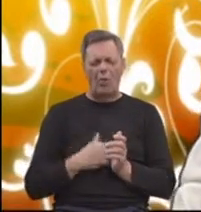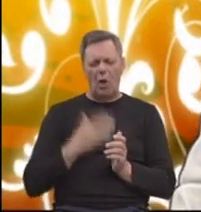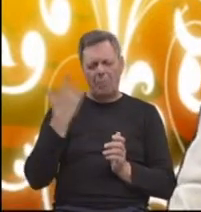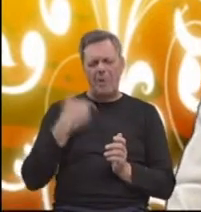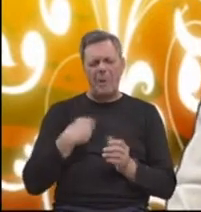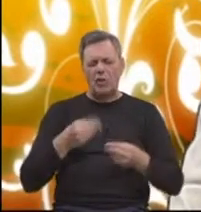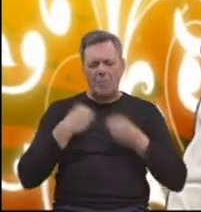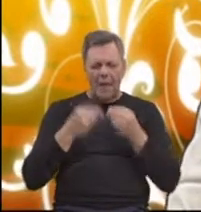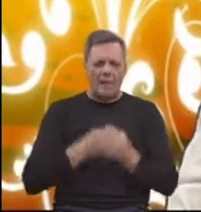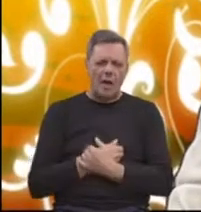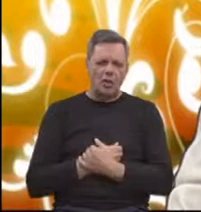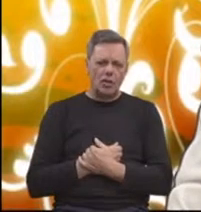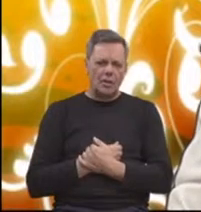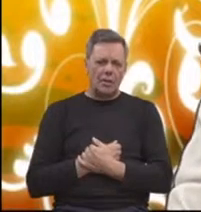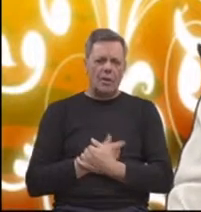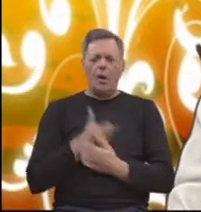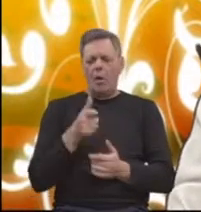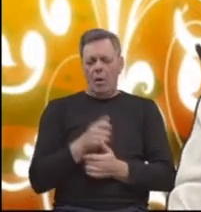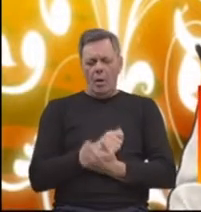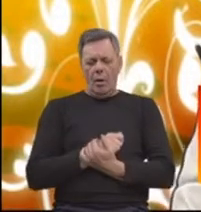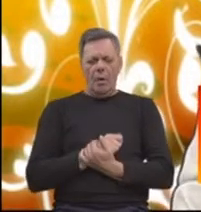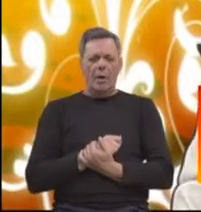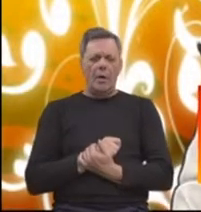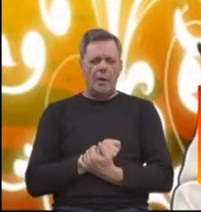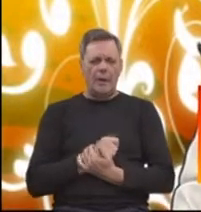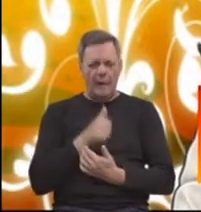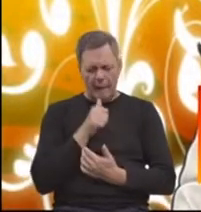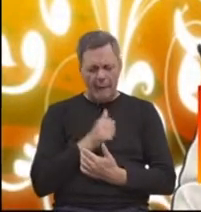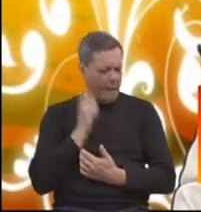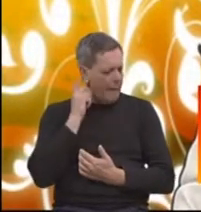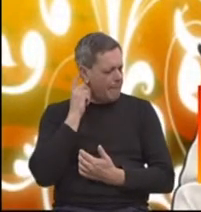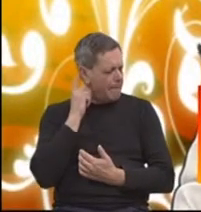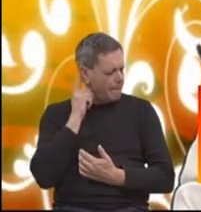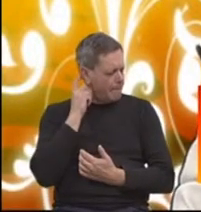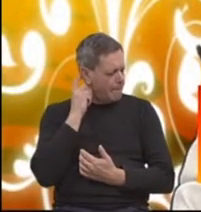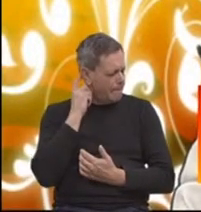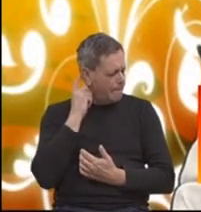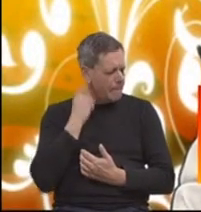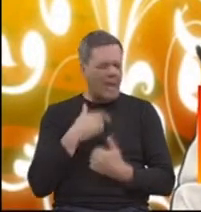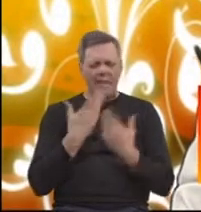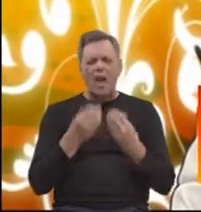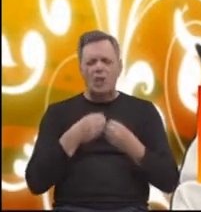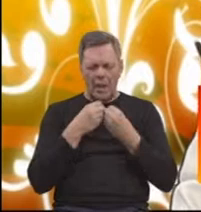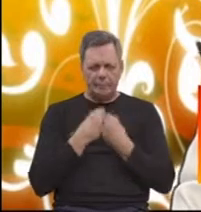naš predavač baš u ovom integrativnom pristupu i nekakva nova saznanja, informacije. Nije mi se pohvalila.